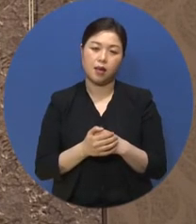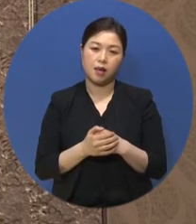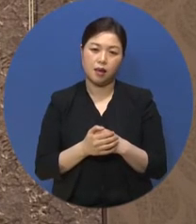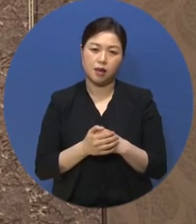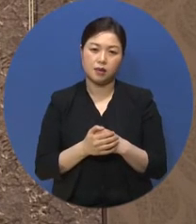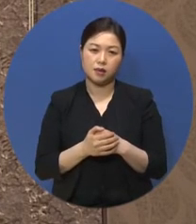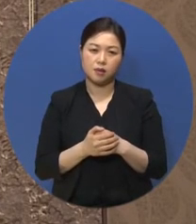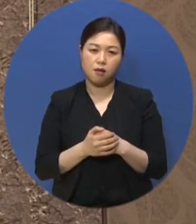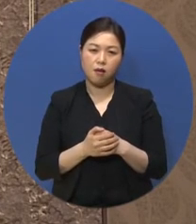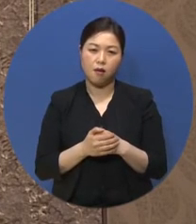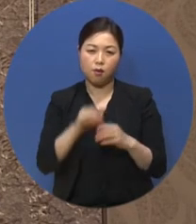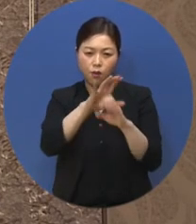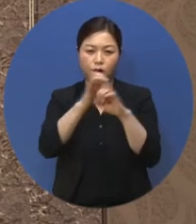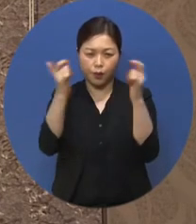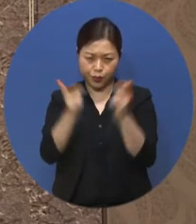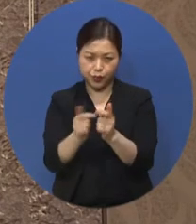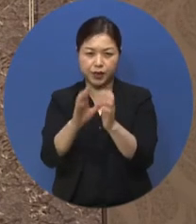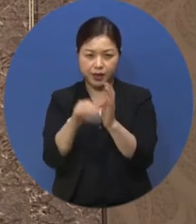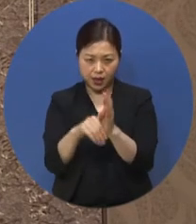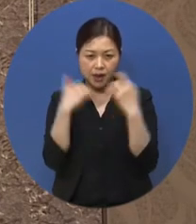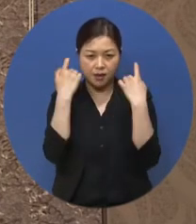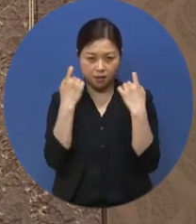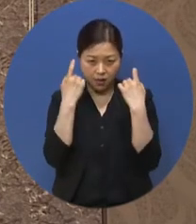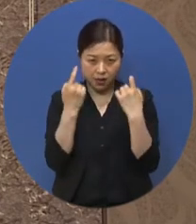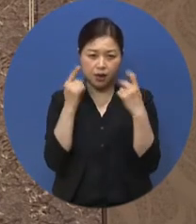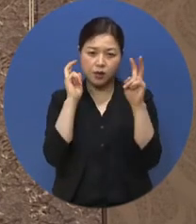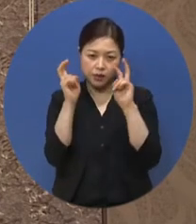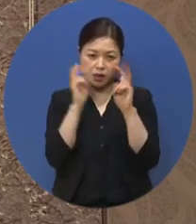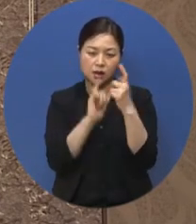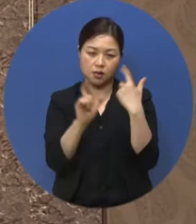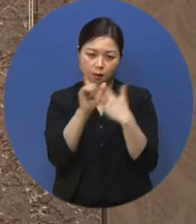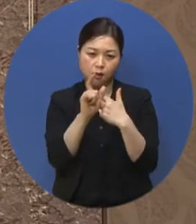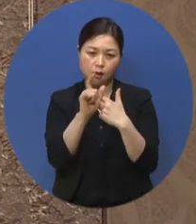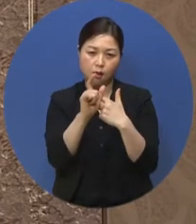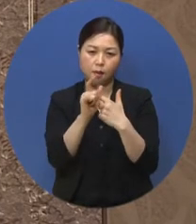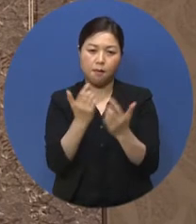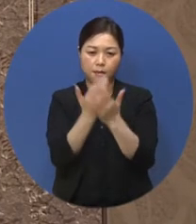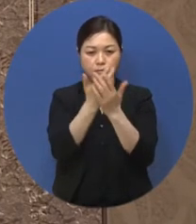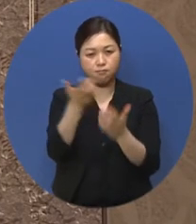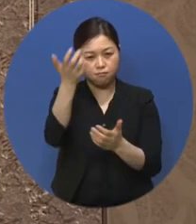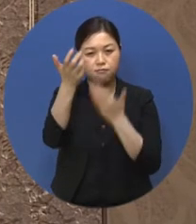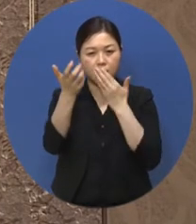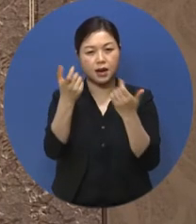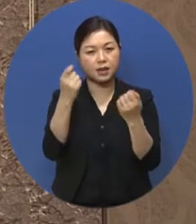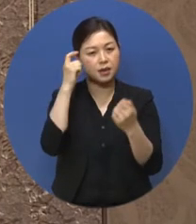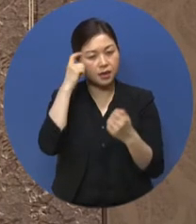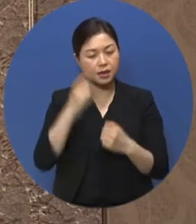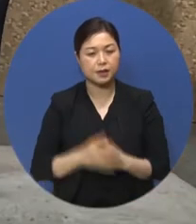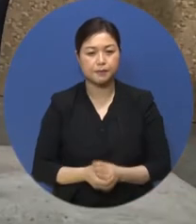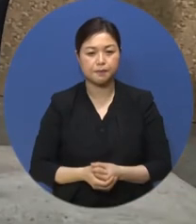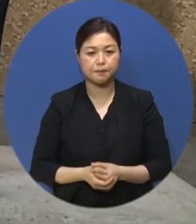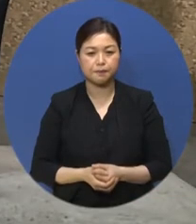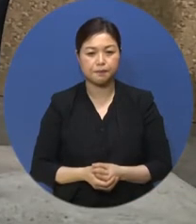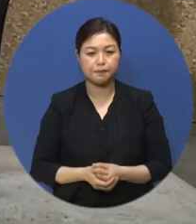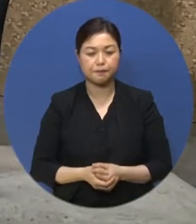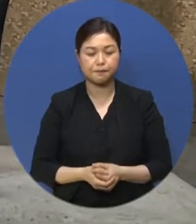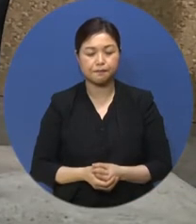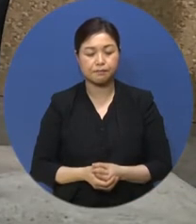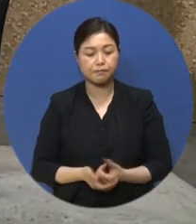완화됐을 때 한해서 좀 여행업계가 좀 활성화되지 않을까 기대해보는 겁니다. 위원장님께서는